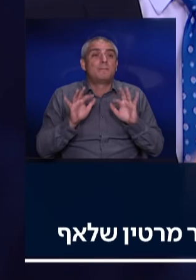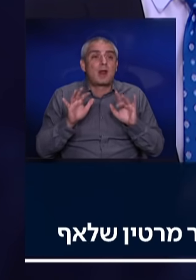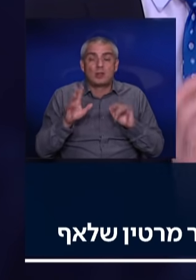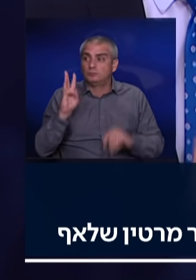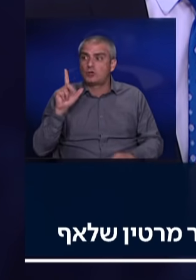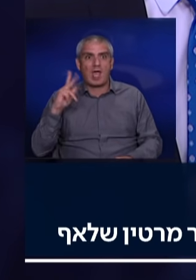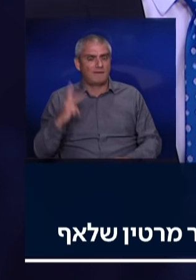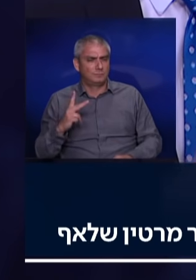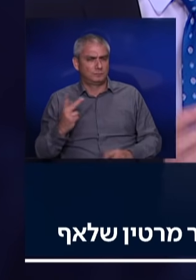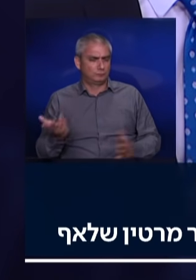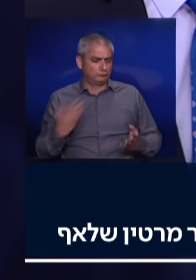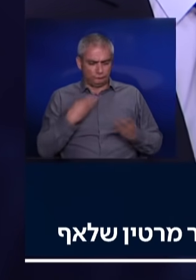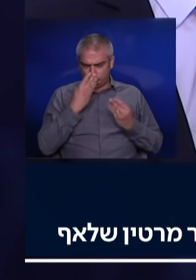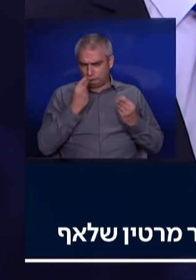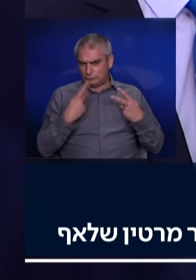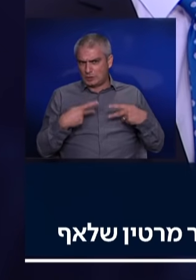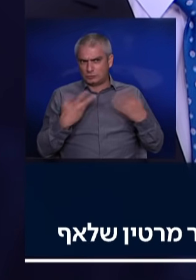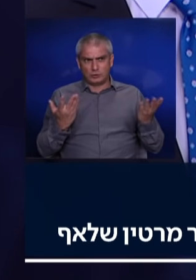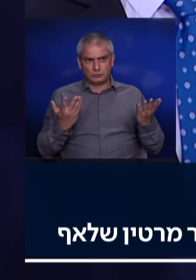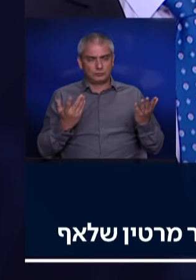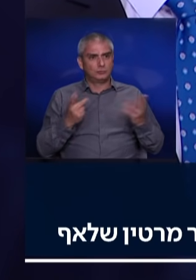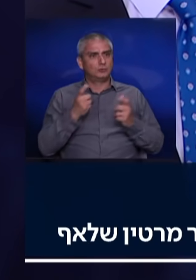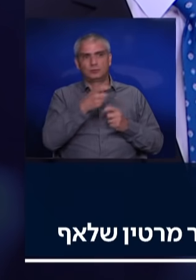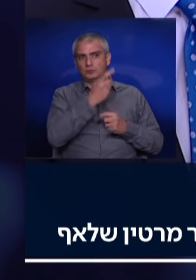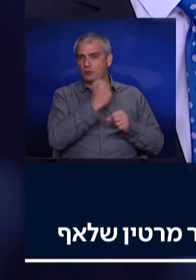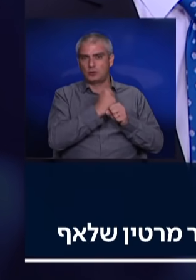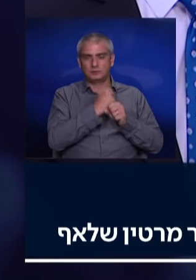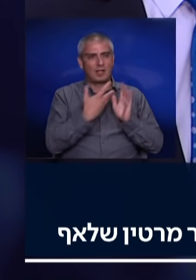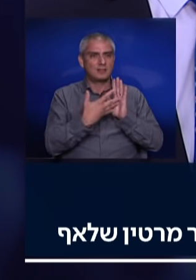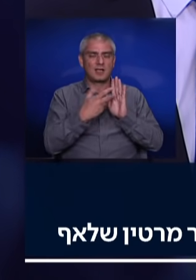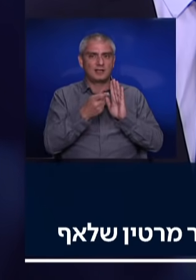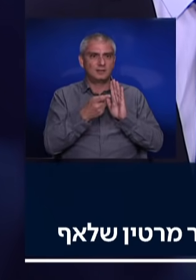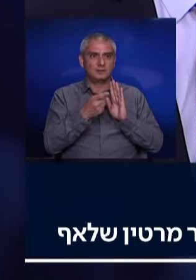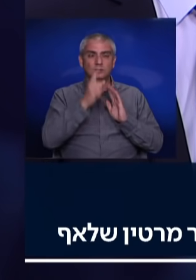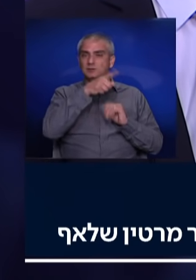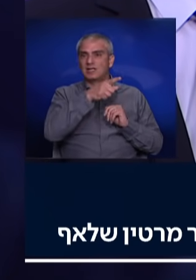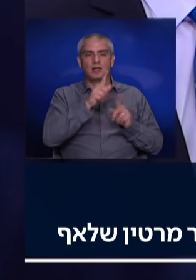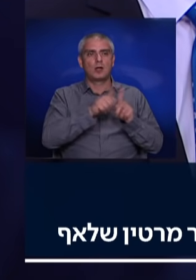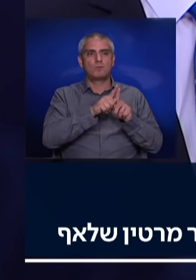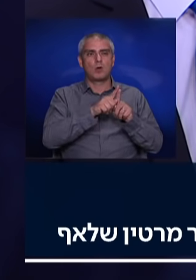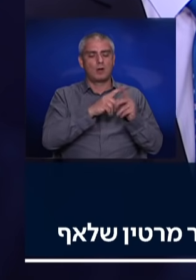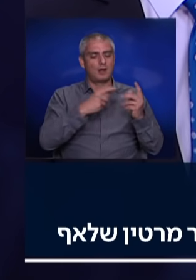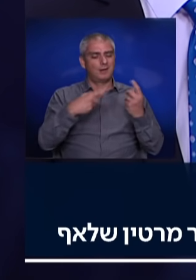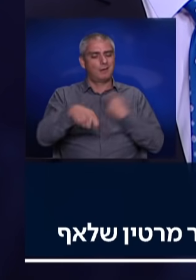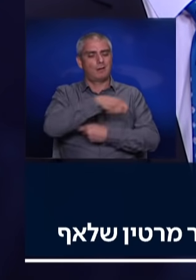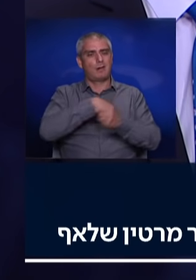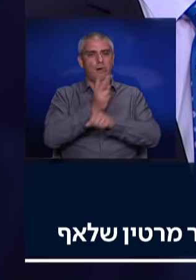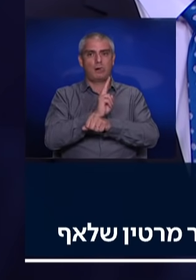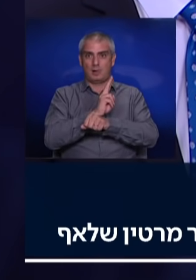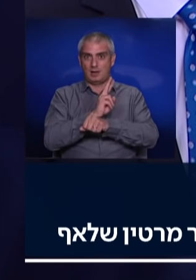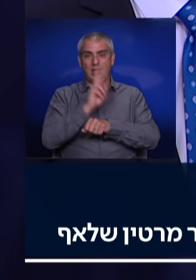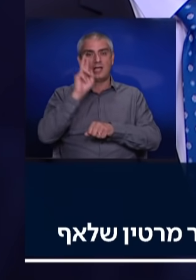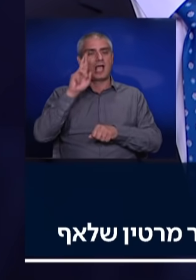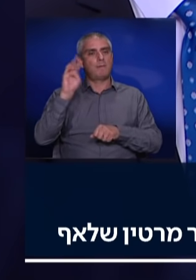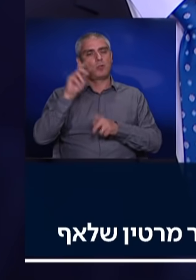מה שמעלה את החשש, לפחות לפי שומרים שעורך את התחקיר הזה, שמדובר כאן באיזושהי עסקת קש, כשרמון הוא איש